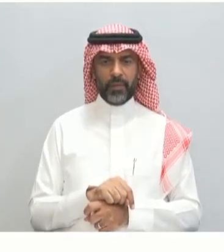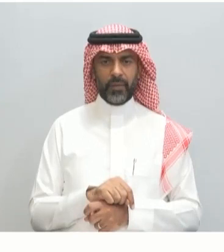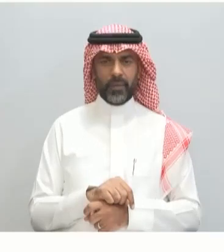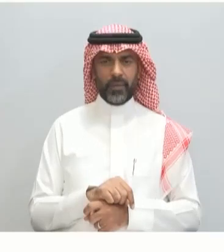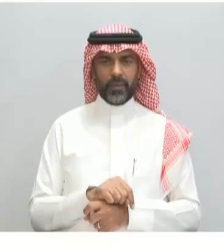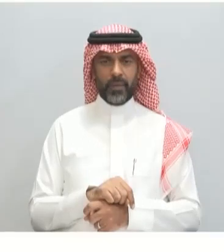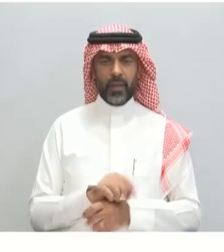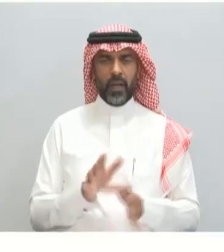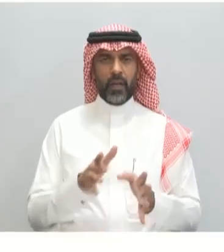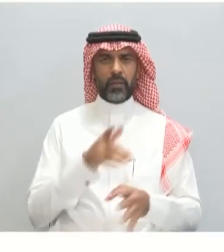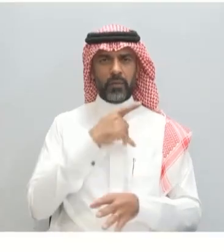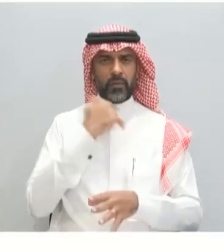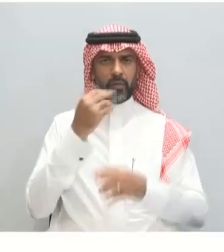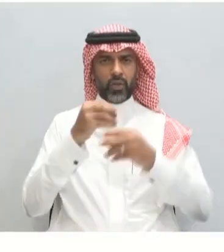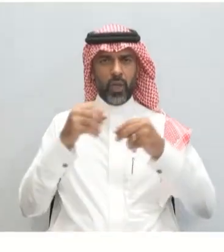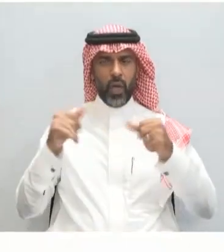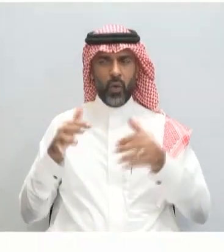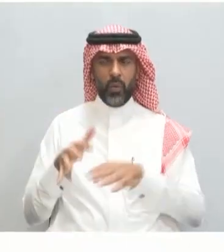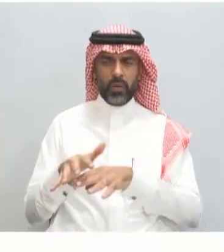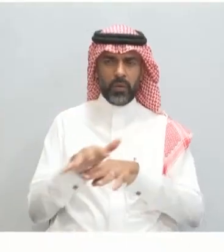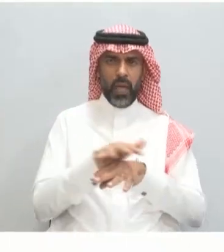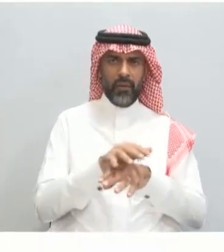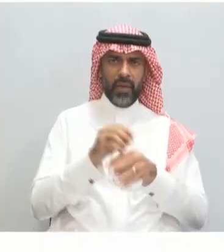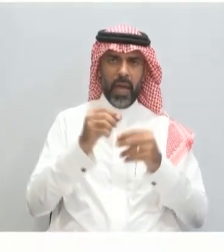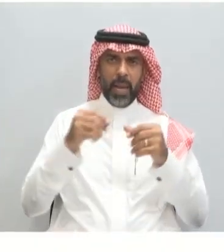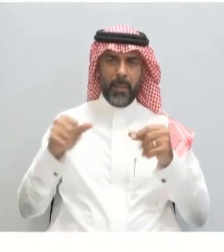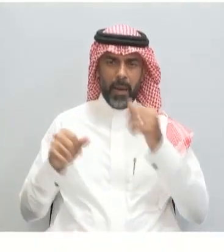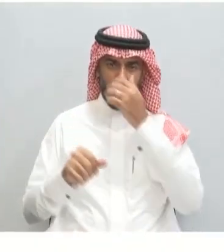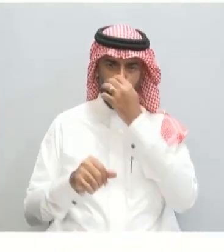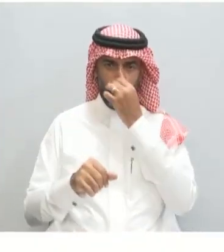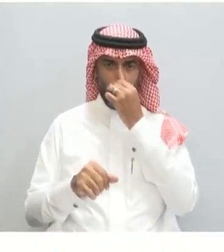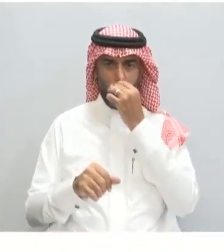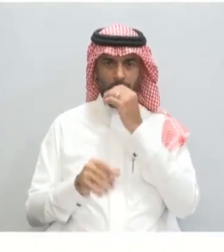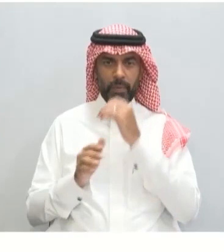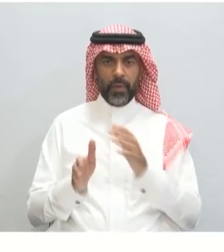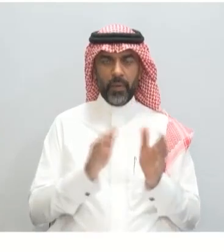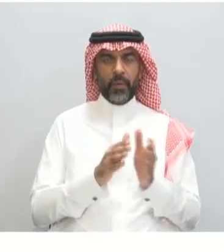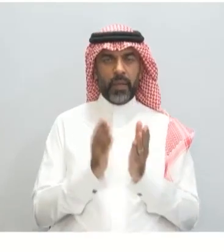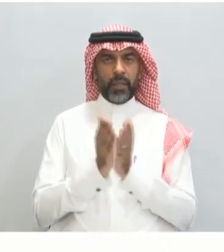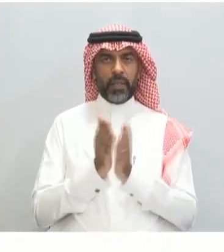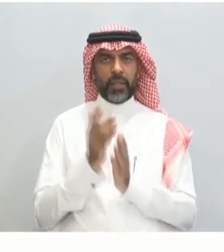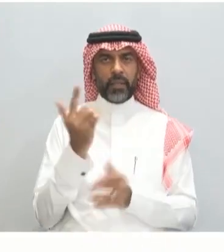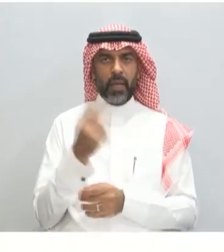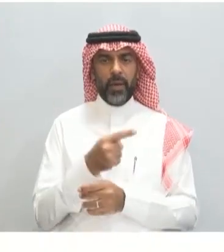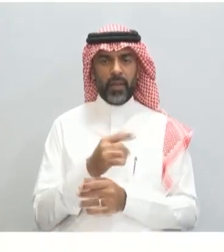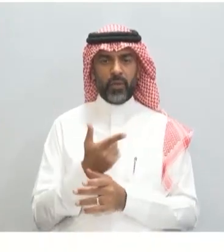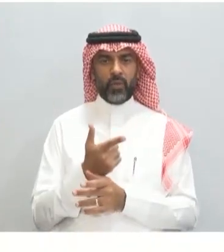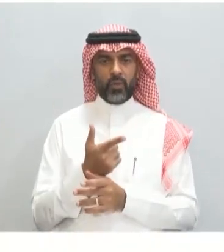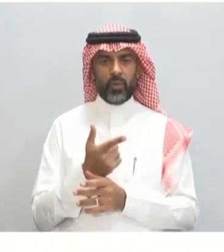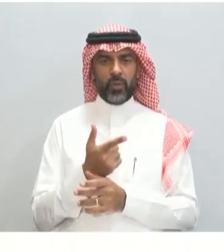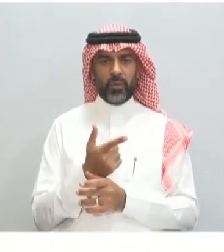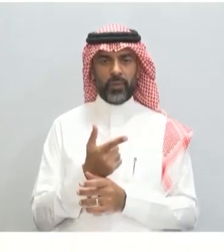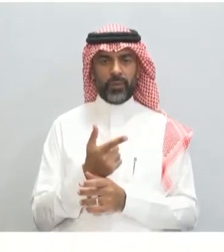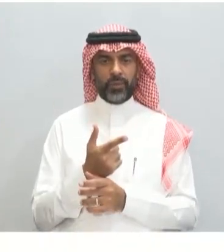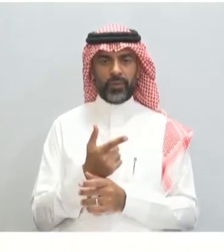الارساب التصحر وزحف الرمال واثاره ابنائي وبنات الطلاب ومن ثم انتقلنا الى تضاريس